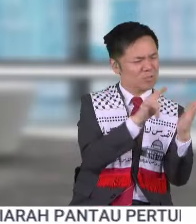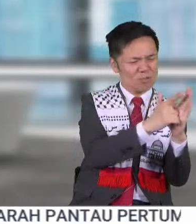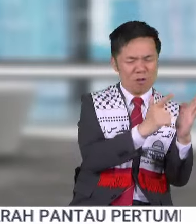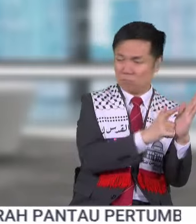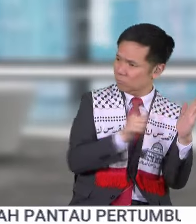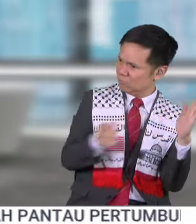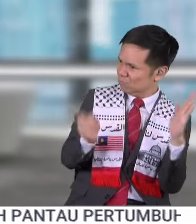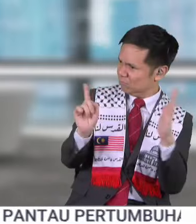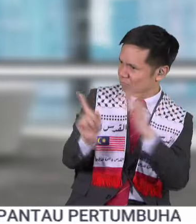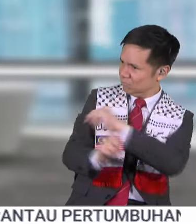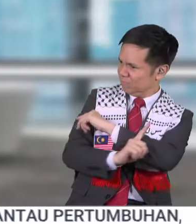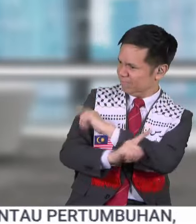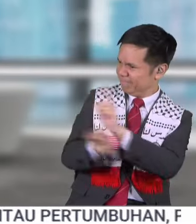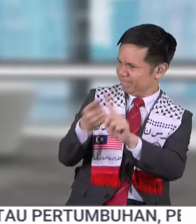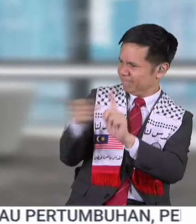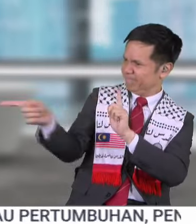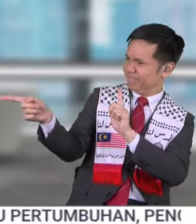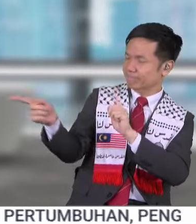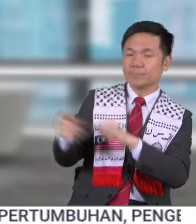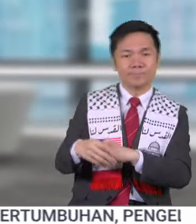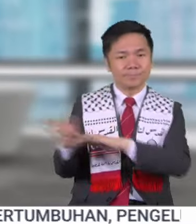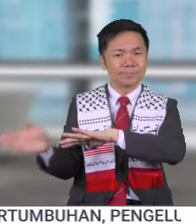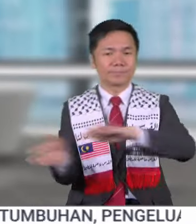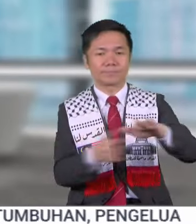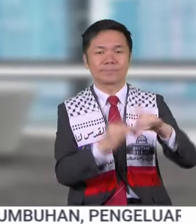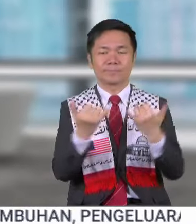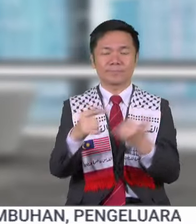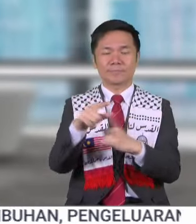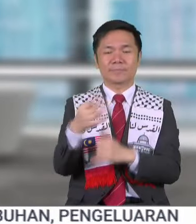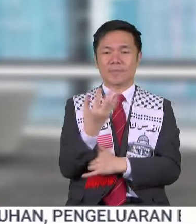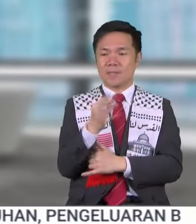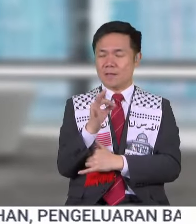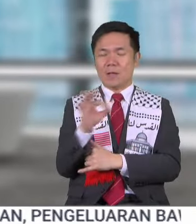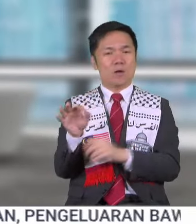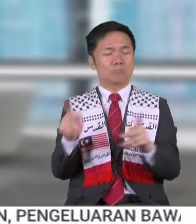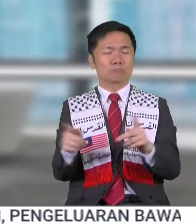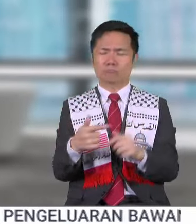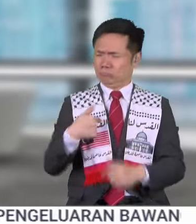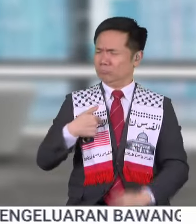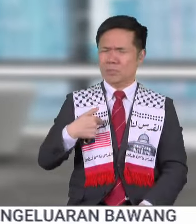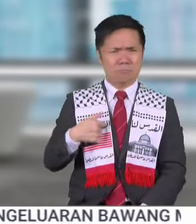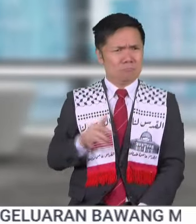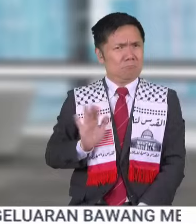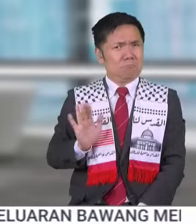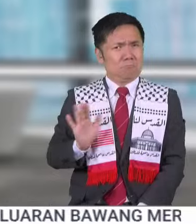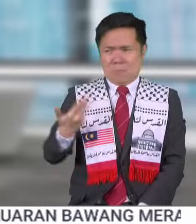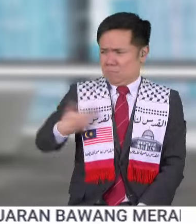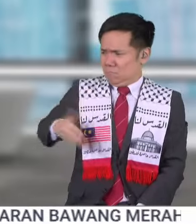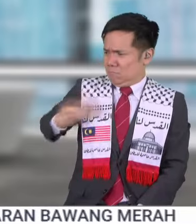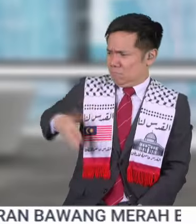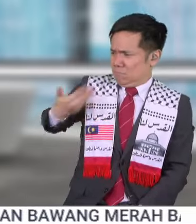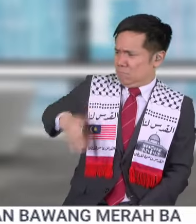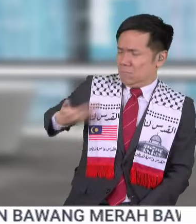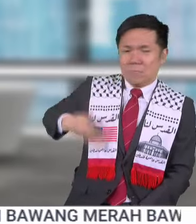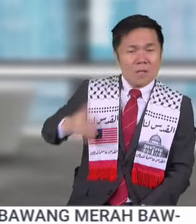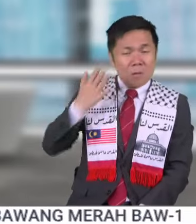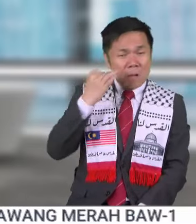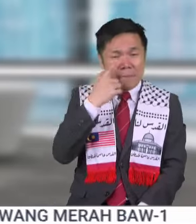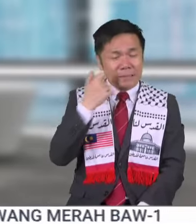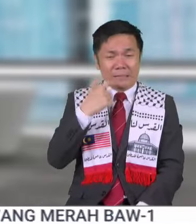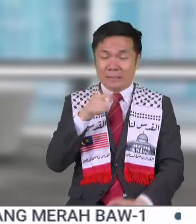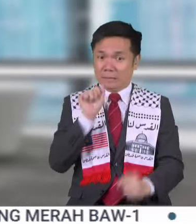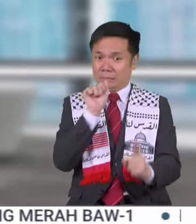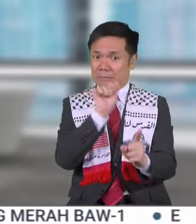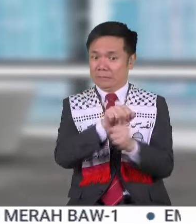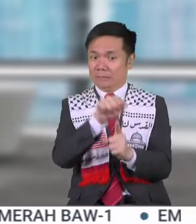2019 sembilan individu mengaku tidak bersalah di Mahkamah majistret Ipoh atas pertuduhan terlibat dengan penipuan